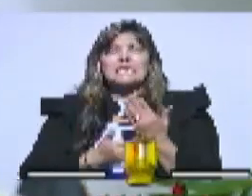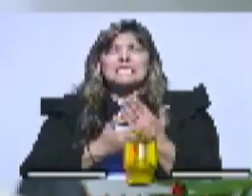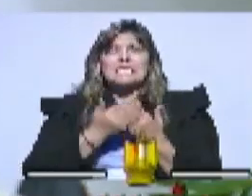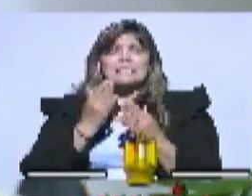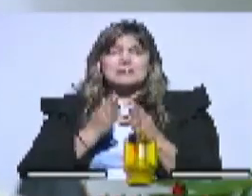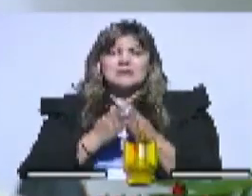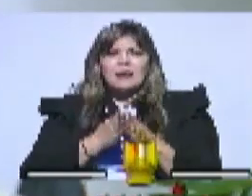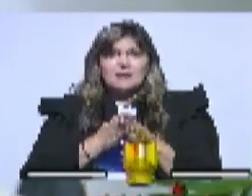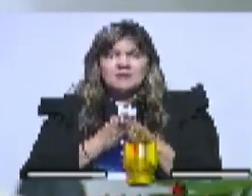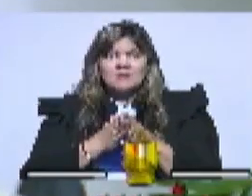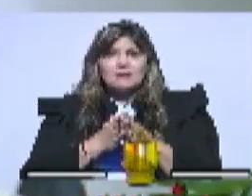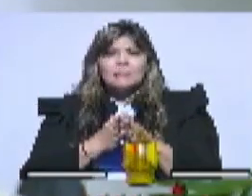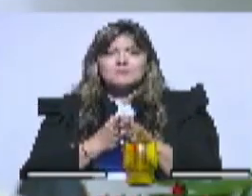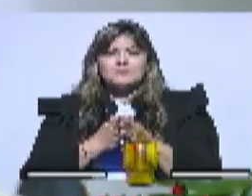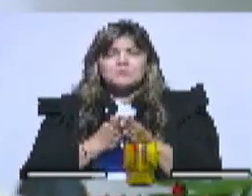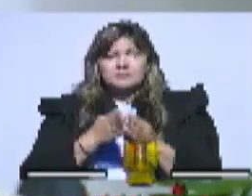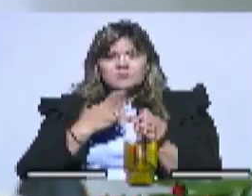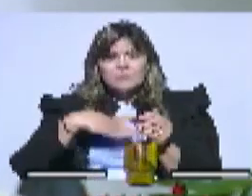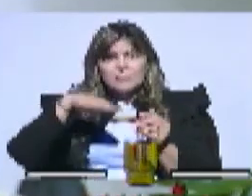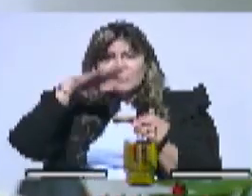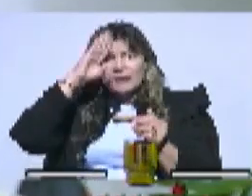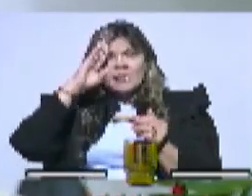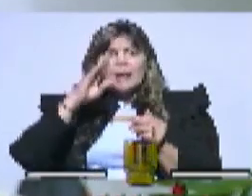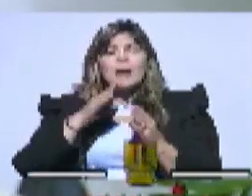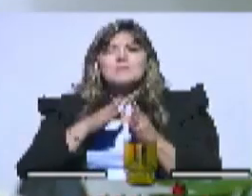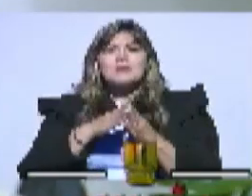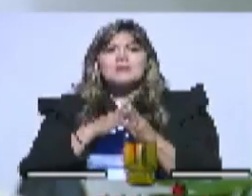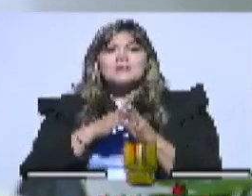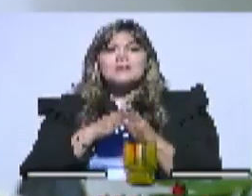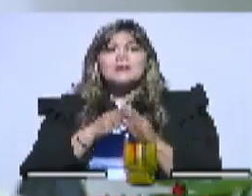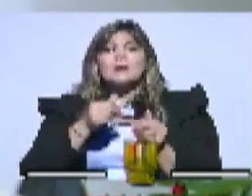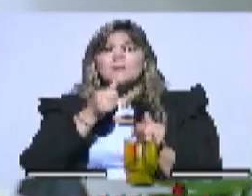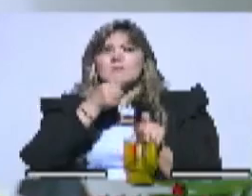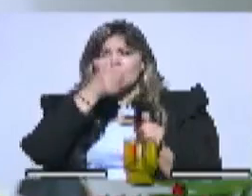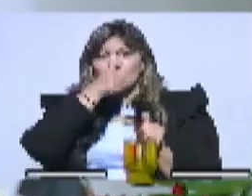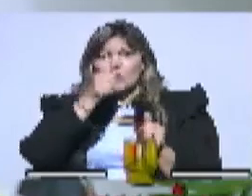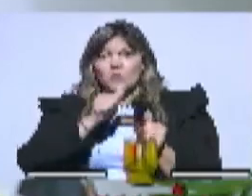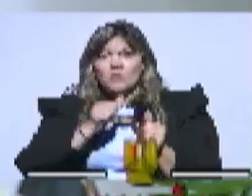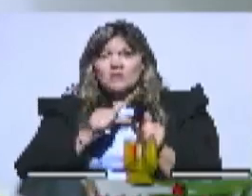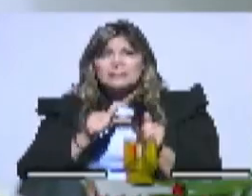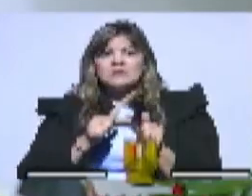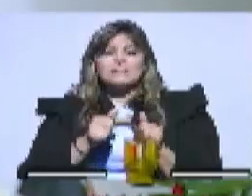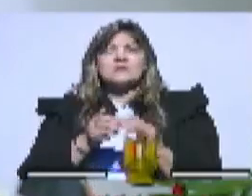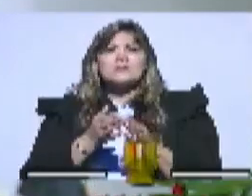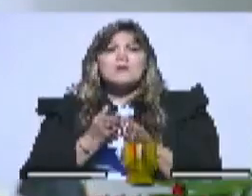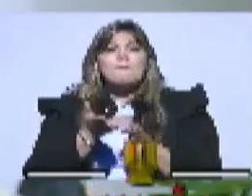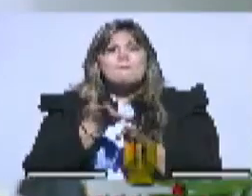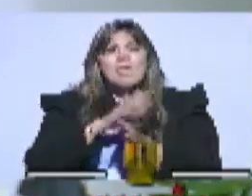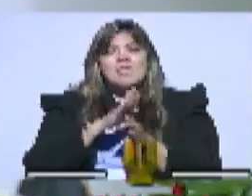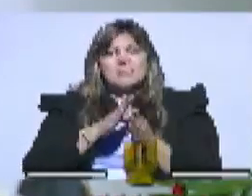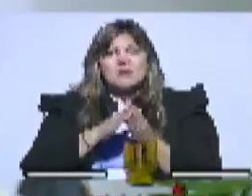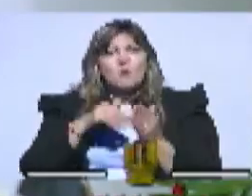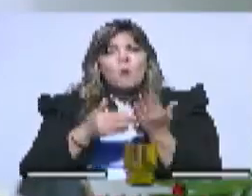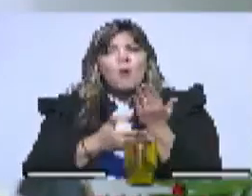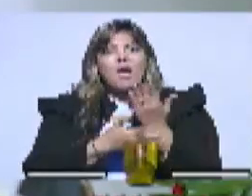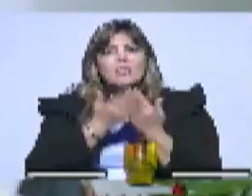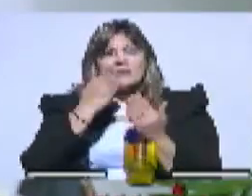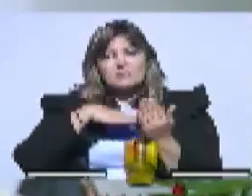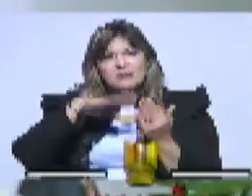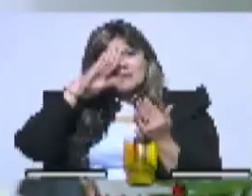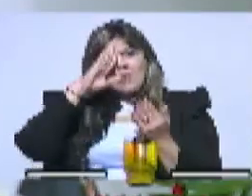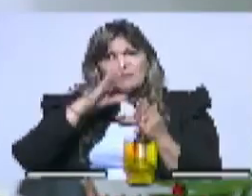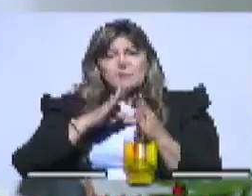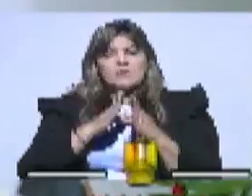العزاء في وفاة أمير الكويت الراحل الشيخ نواف الأحمد الجابر الصباح، سائلا الله عز وجل